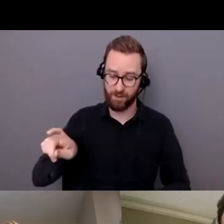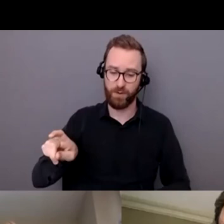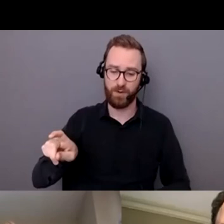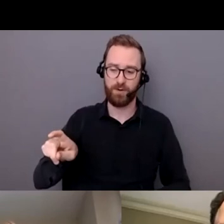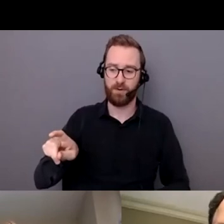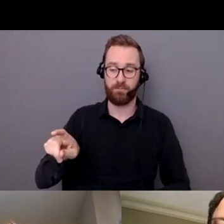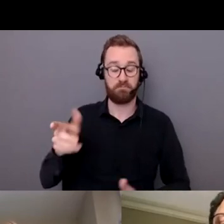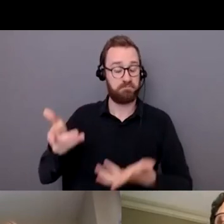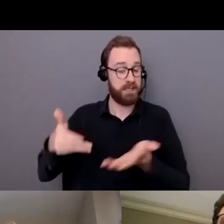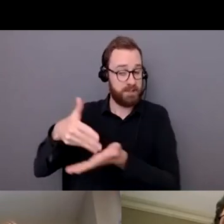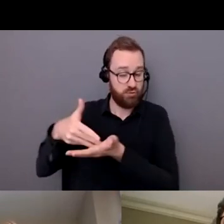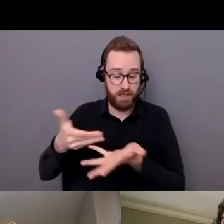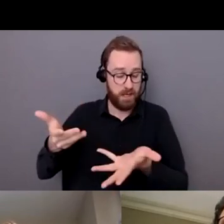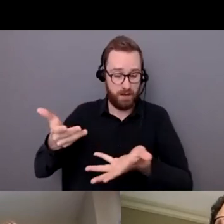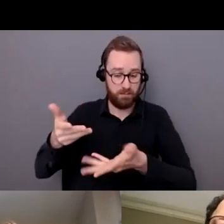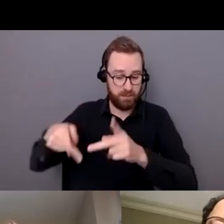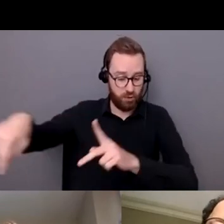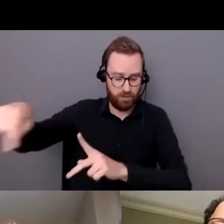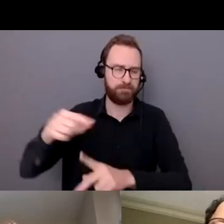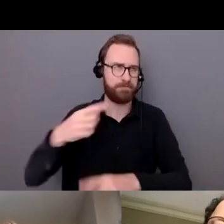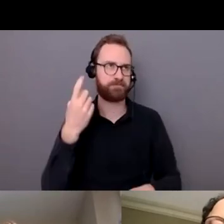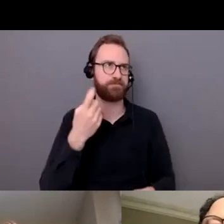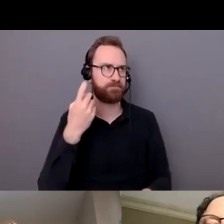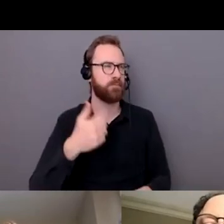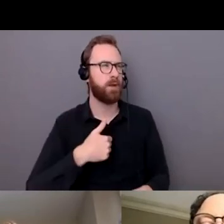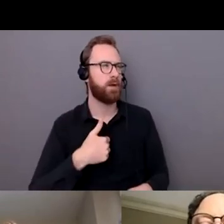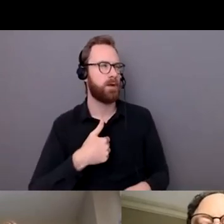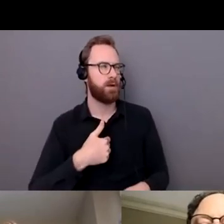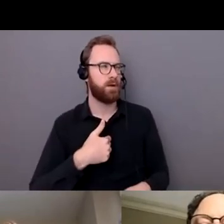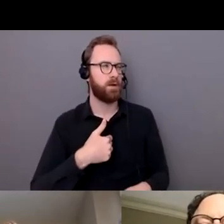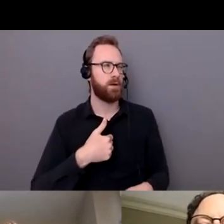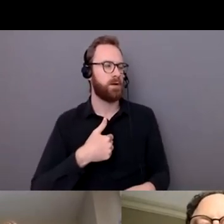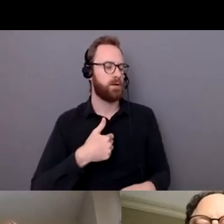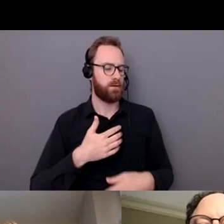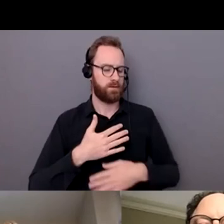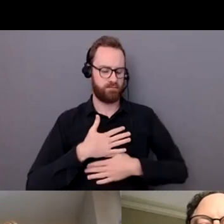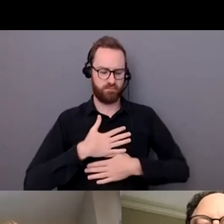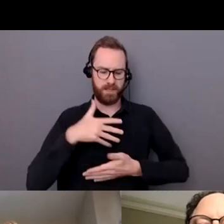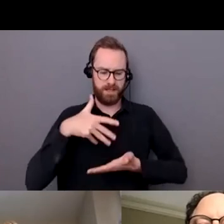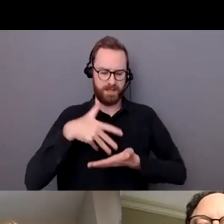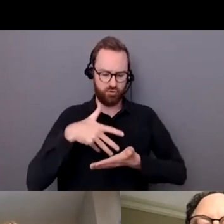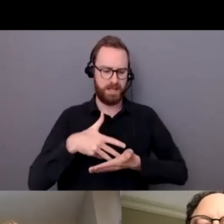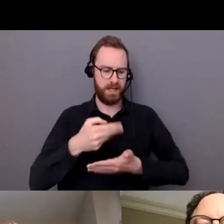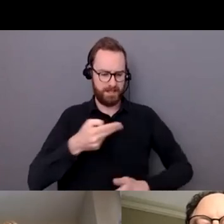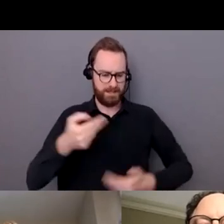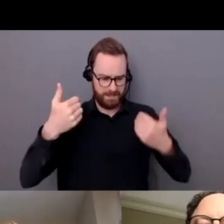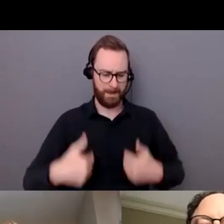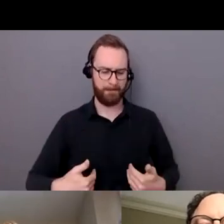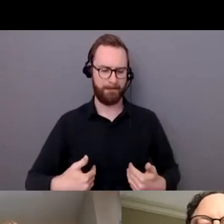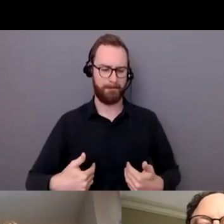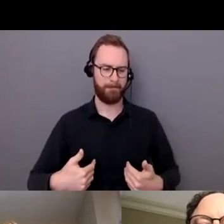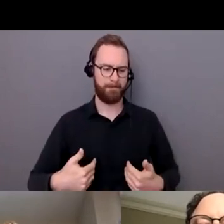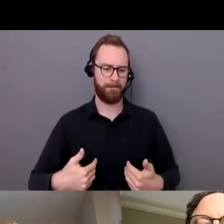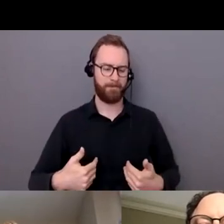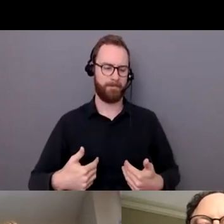des étudiants, Sylvain. Ils se demandent, est-ce que c'est plus facile pour des étudiants en situation de handicap, donc